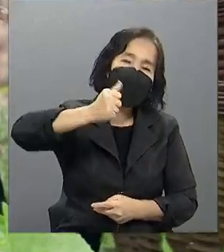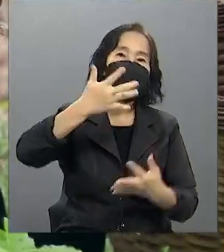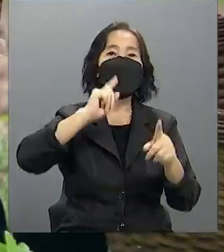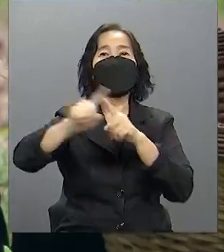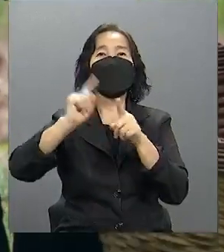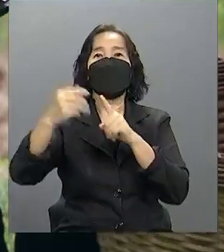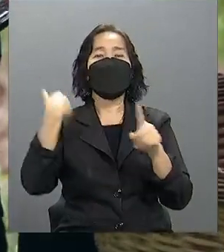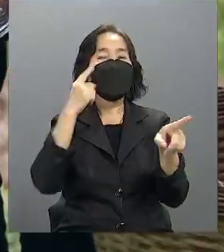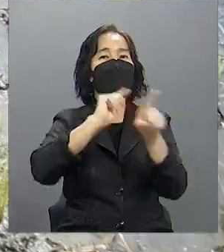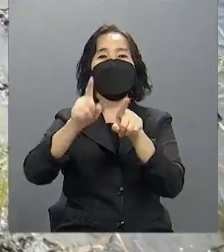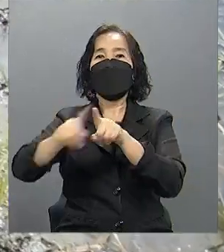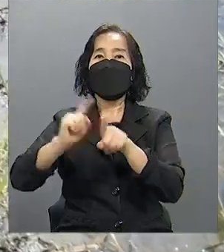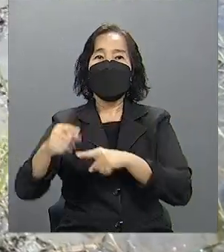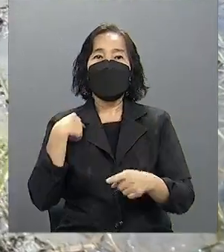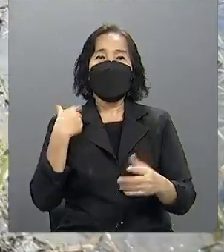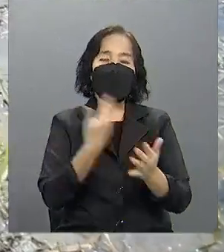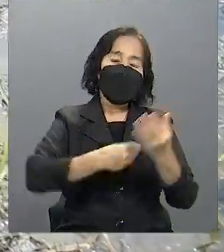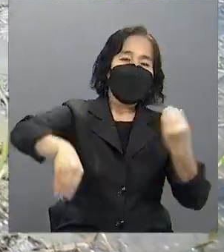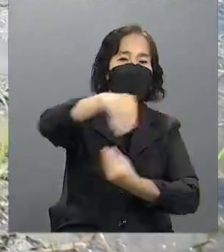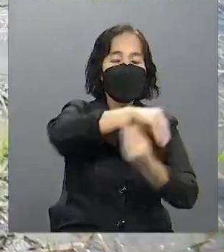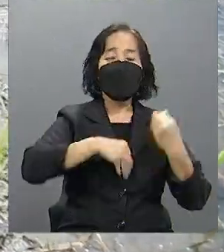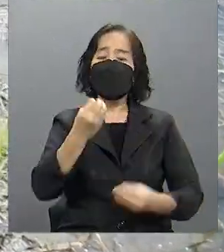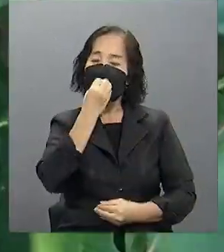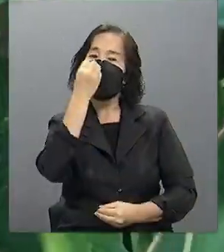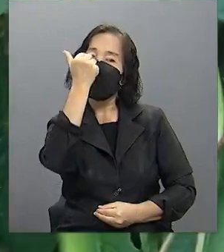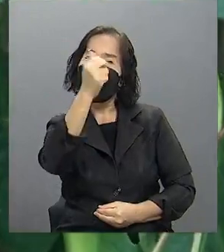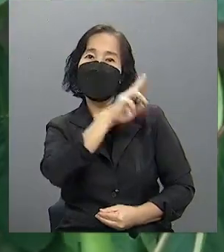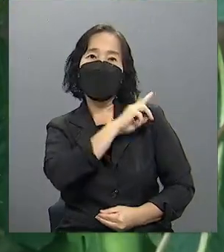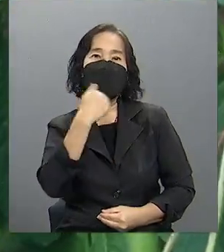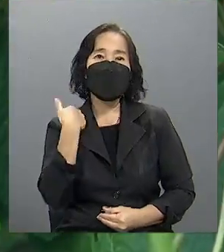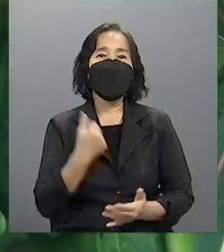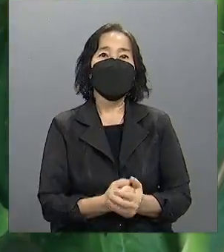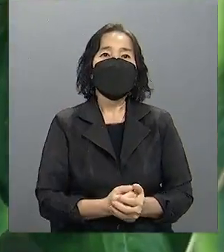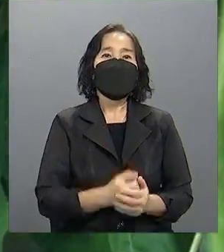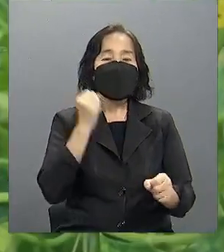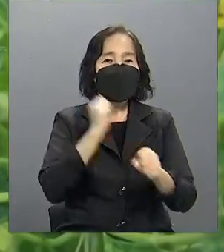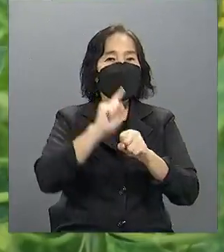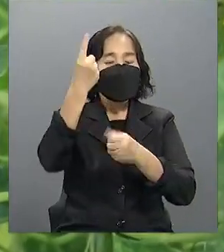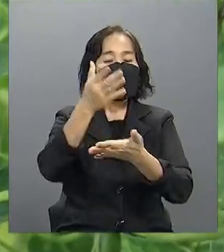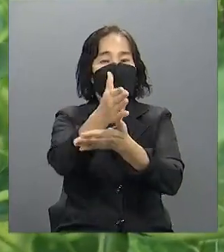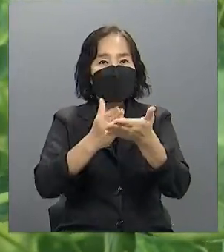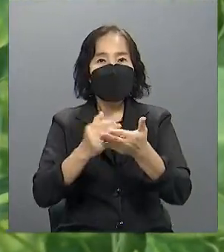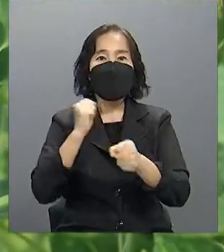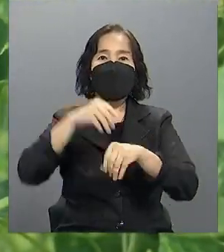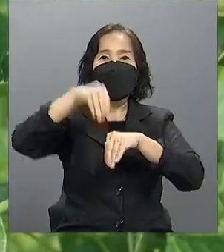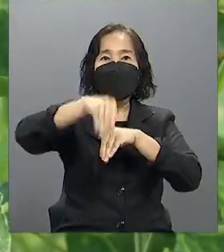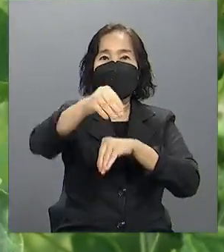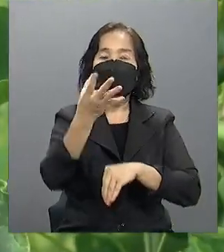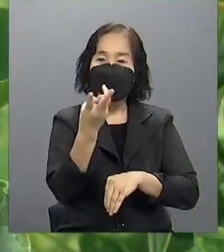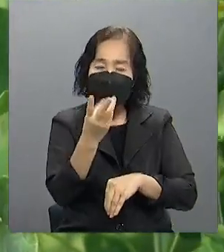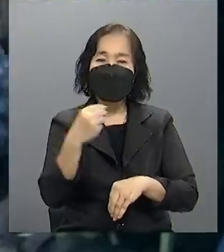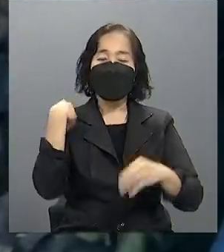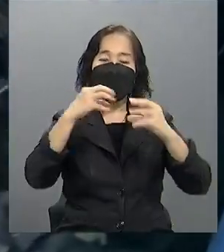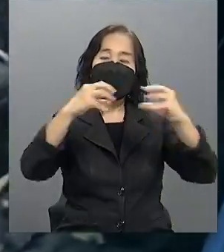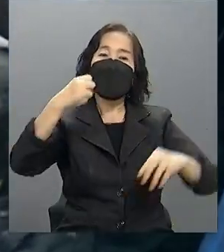จังห่ออยู่ห่อกินซินะหลังจากนาก็เฮ็ดหอมยามฝนได้ก็เฮ็ดทักเฮ็ดหยังไปนะครับปลูกขวาปลูกบักแตงบ่อื้อบักหยัง